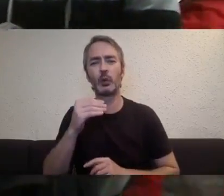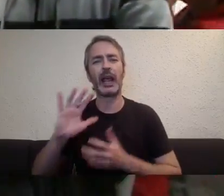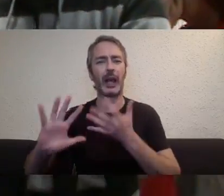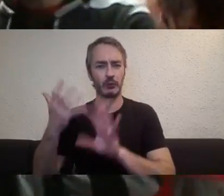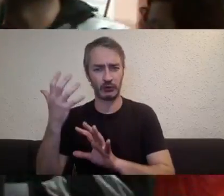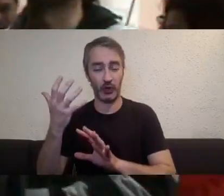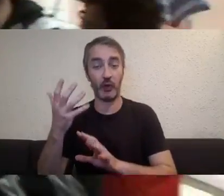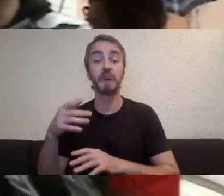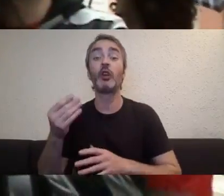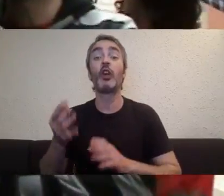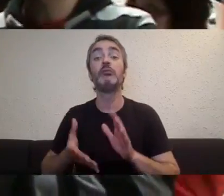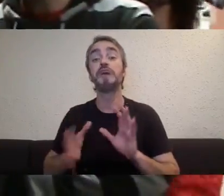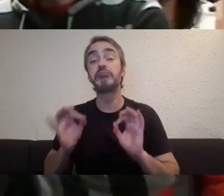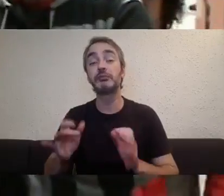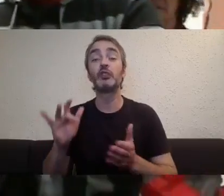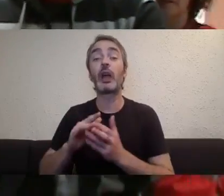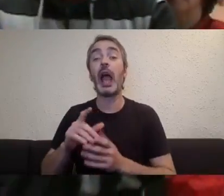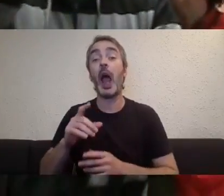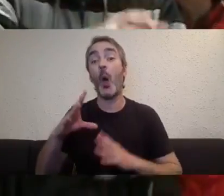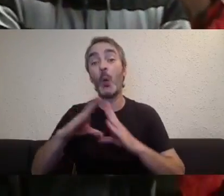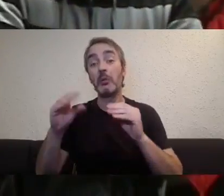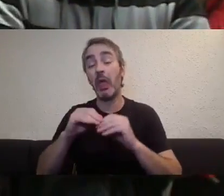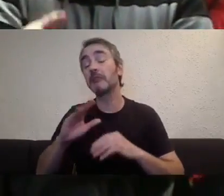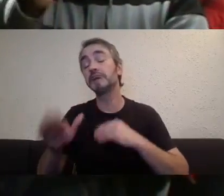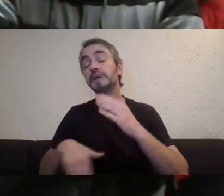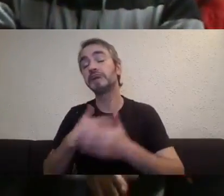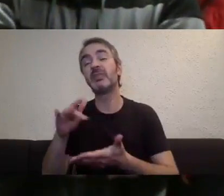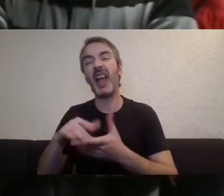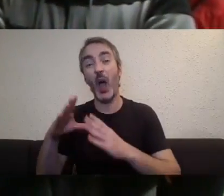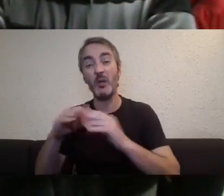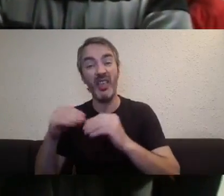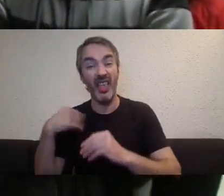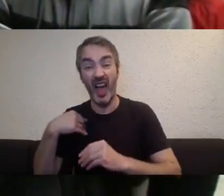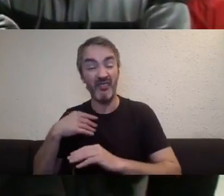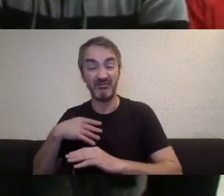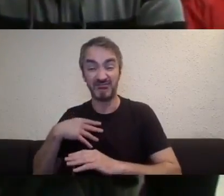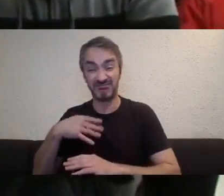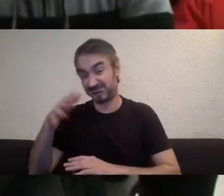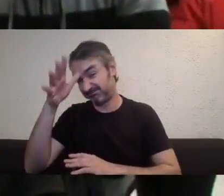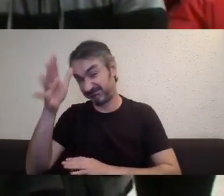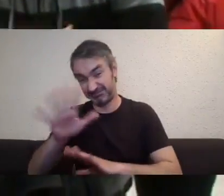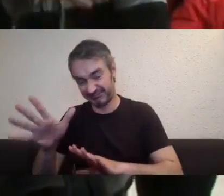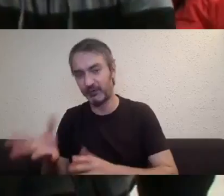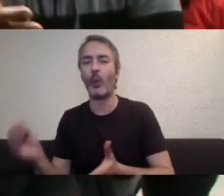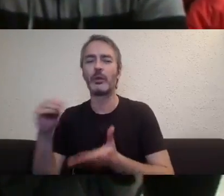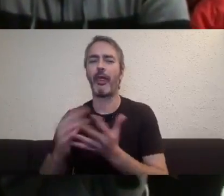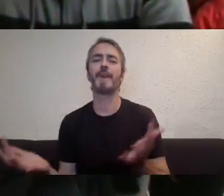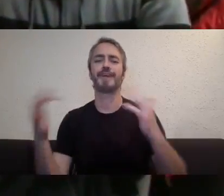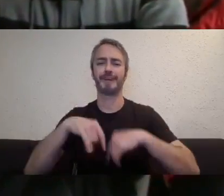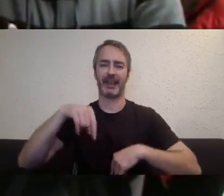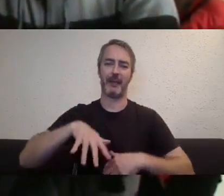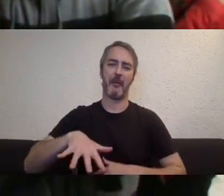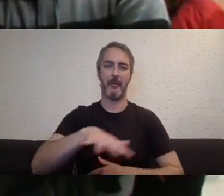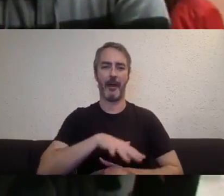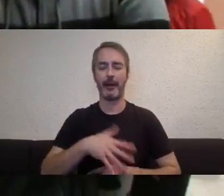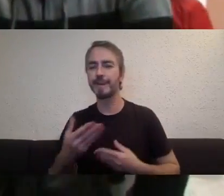de les Joventuts Comunistes Revolucionàries. Vam passar a la universitat durant 2 anys i quan vam afartar a la universitat vam